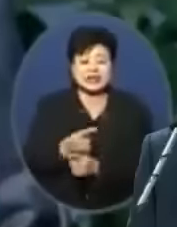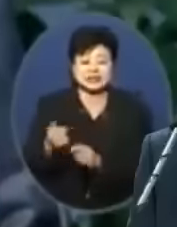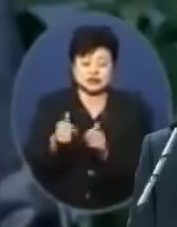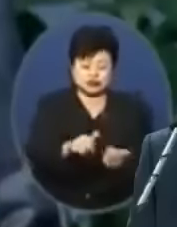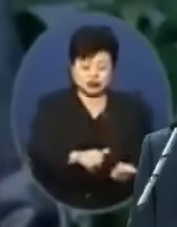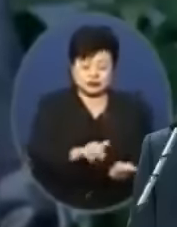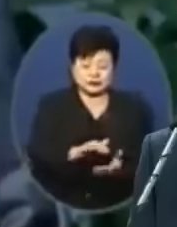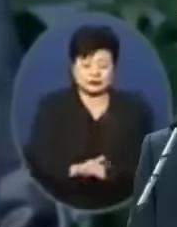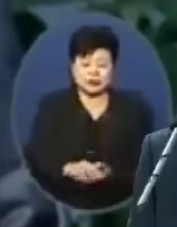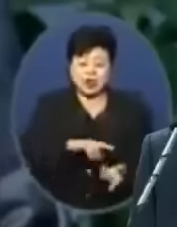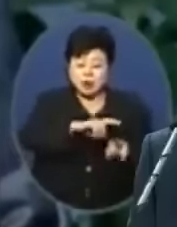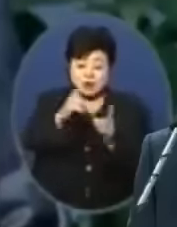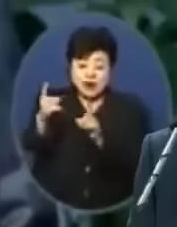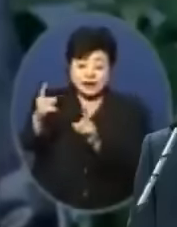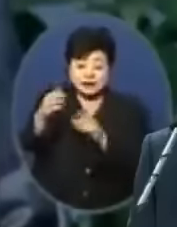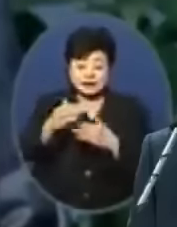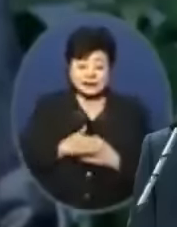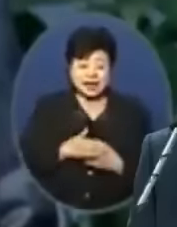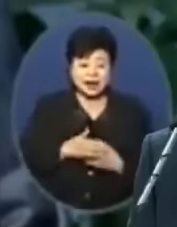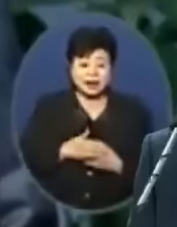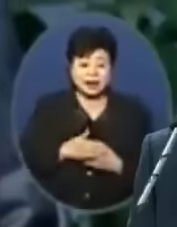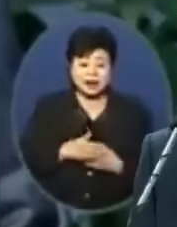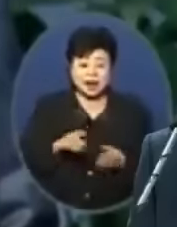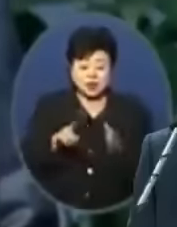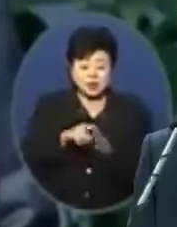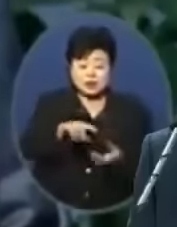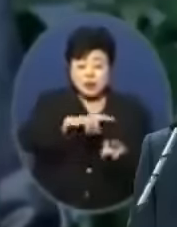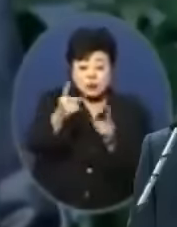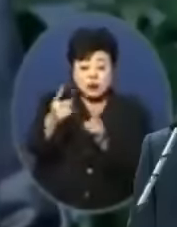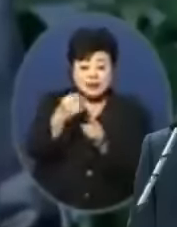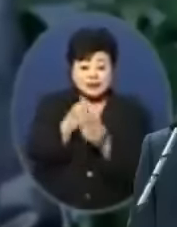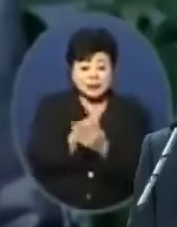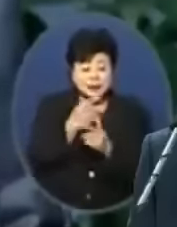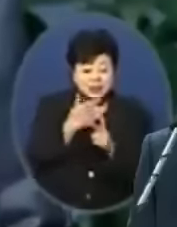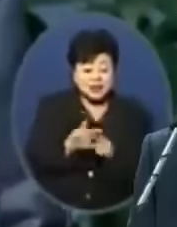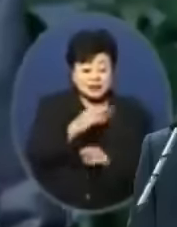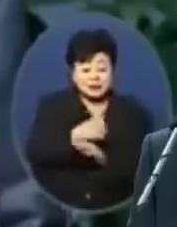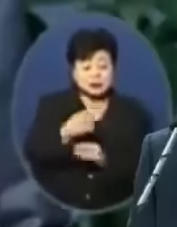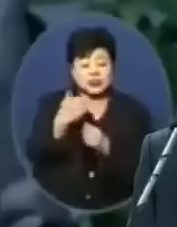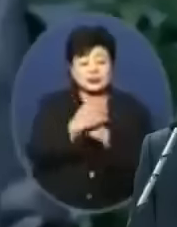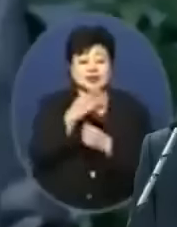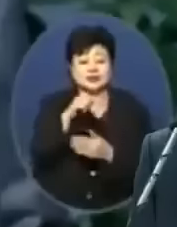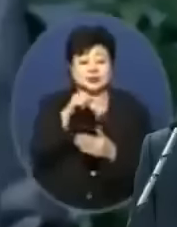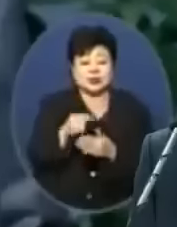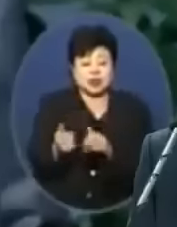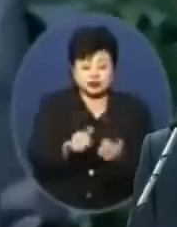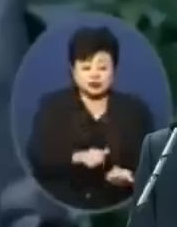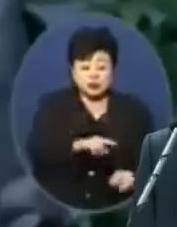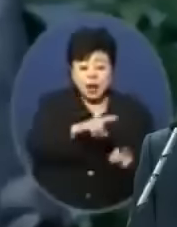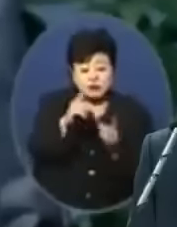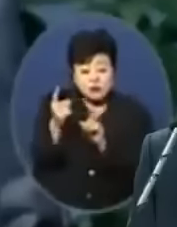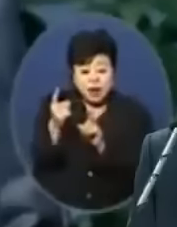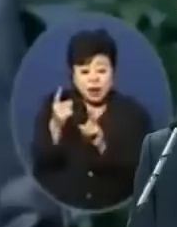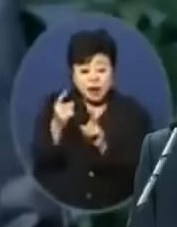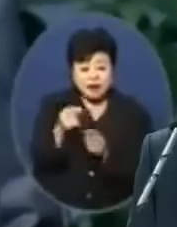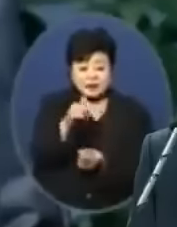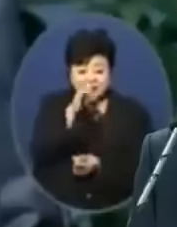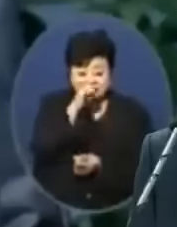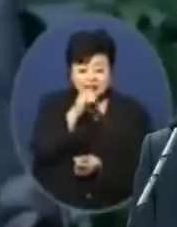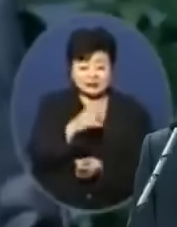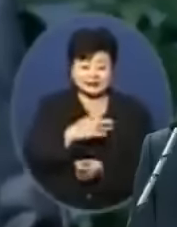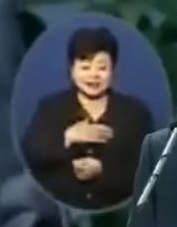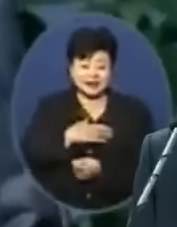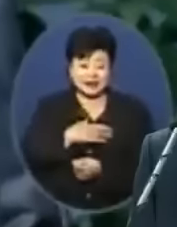죽으신 것이요, 부활한 것은 나를 위해서 부활한 것이기 때문에 예수 그리스도의 은혜 속에는 죽음과 부활이 다